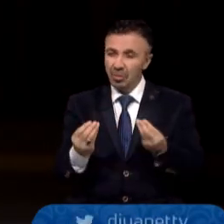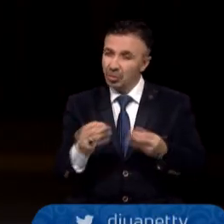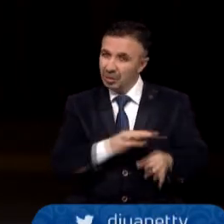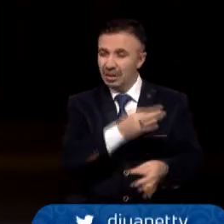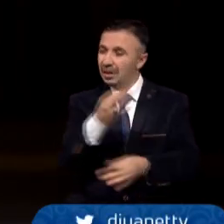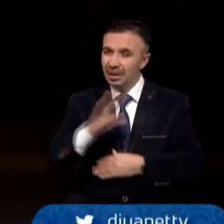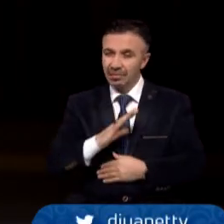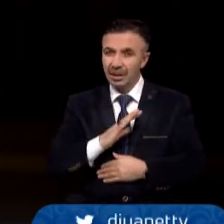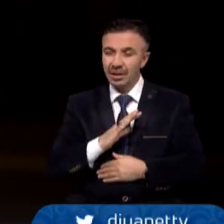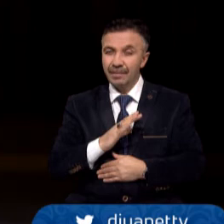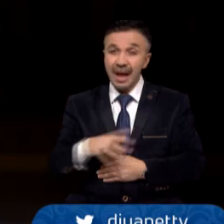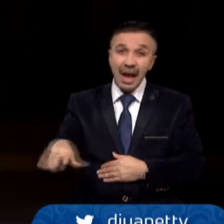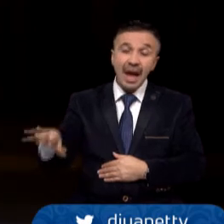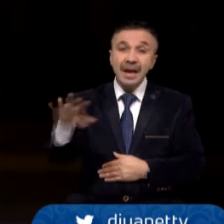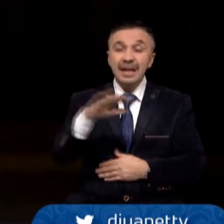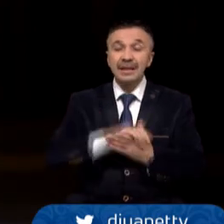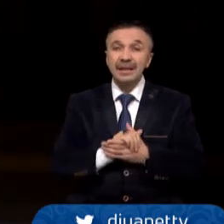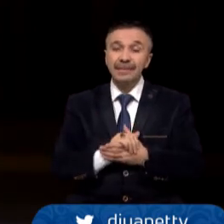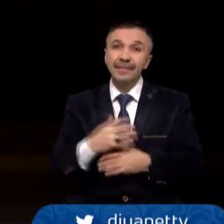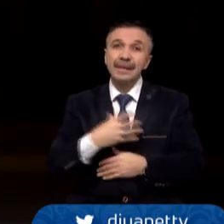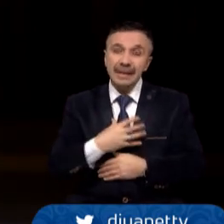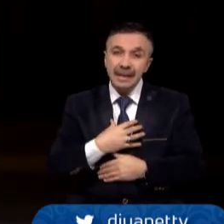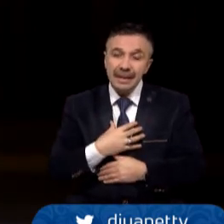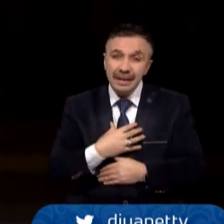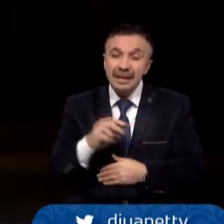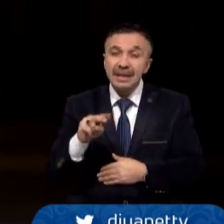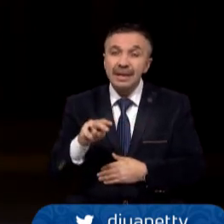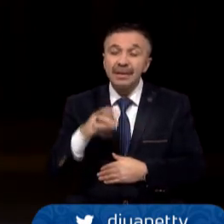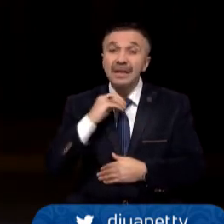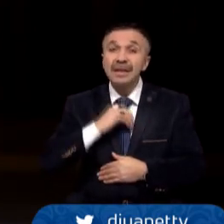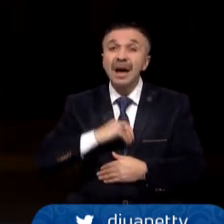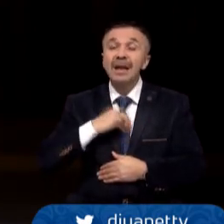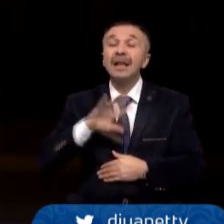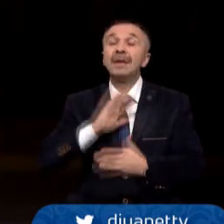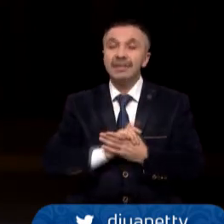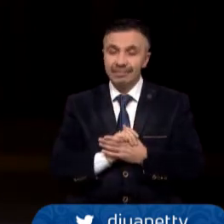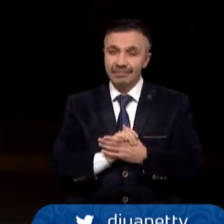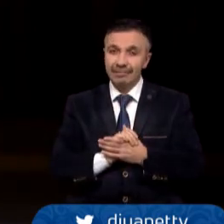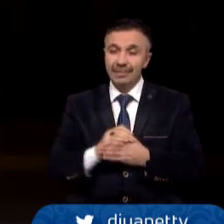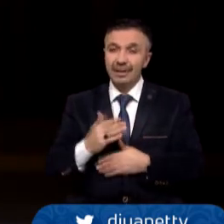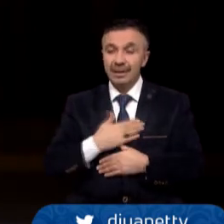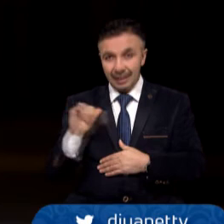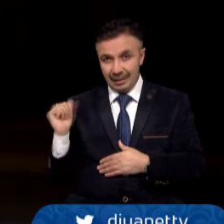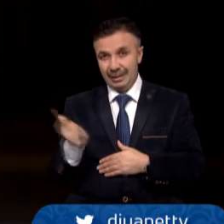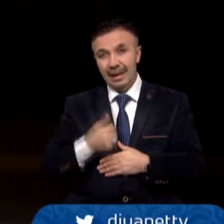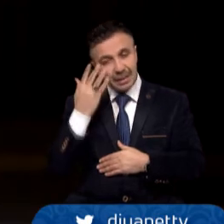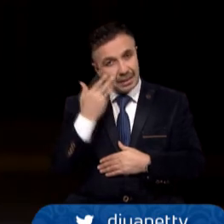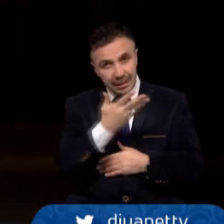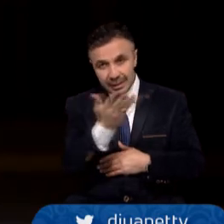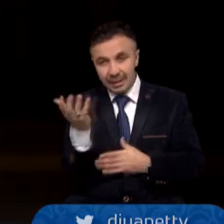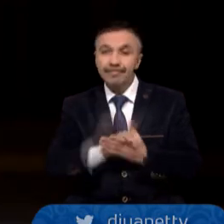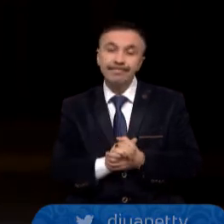şahsiyetler var Herkesi kendiniz gibi zannetmeyin saygıdeğer